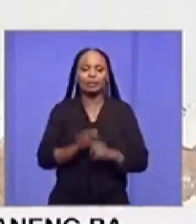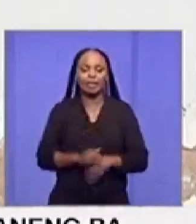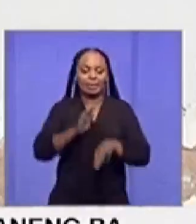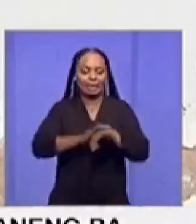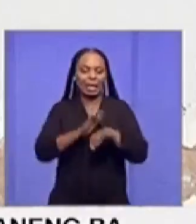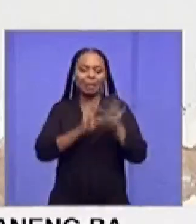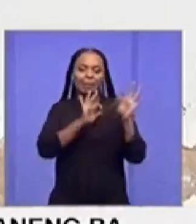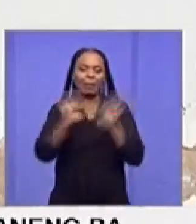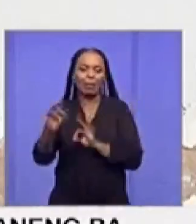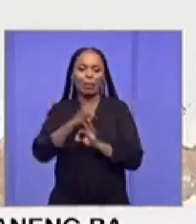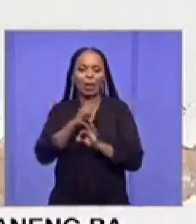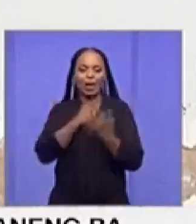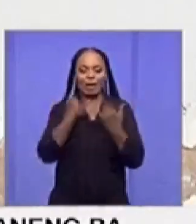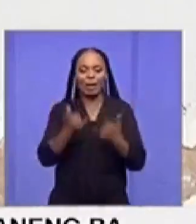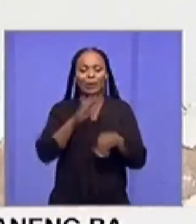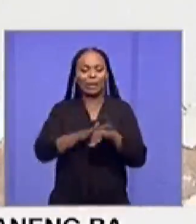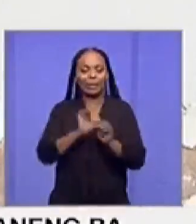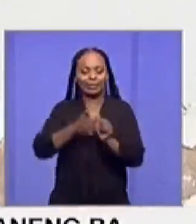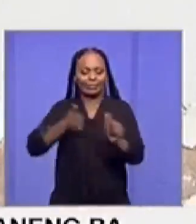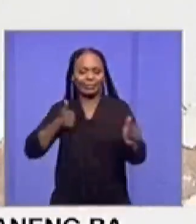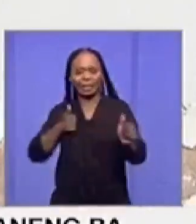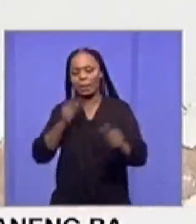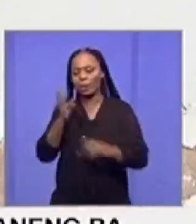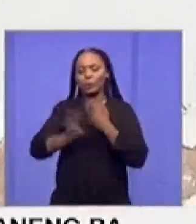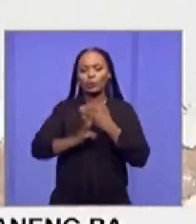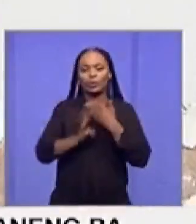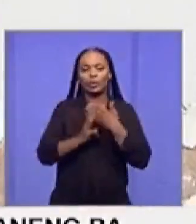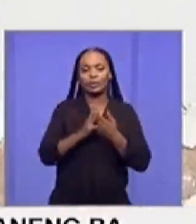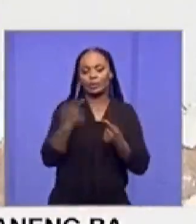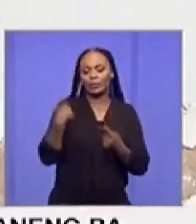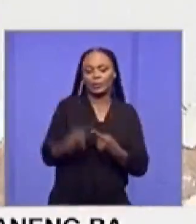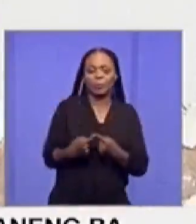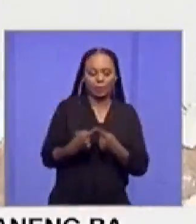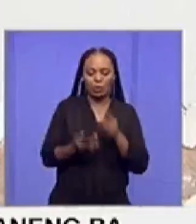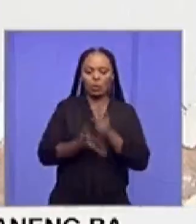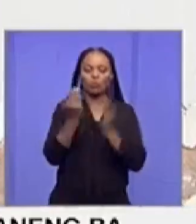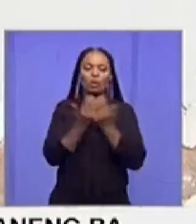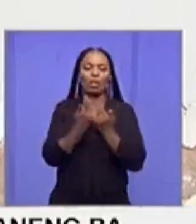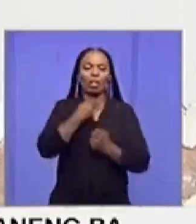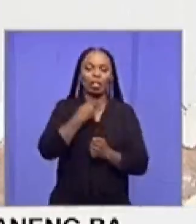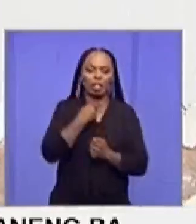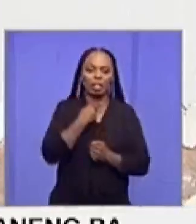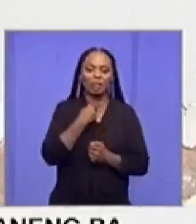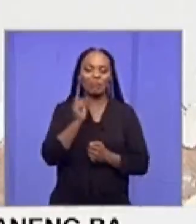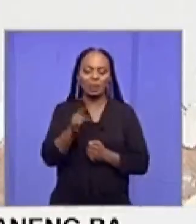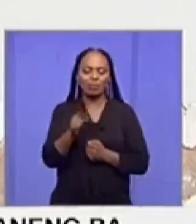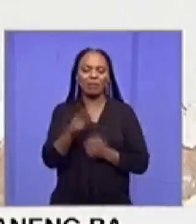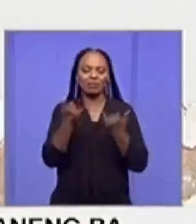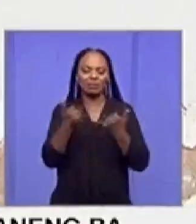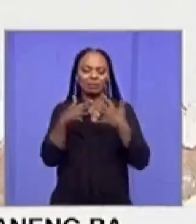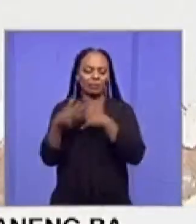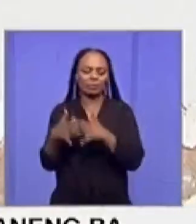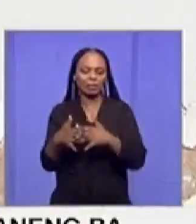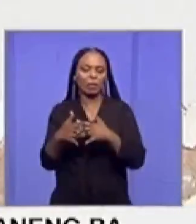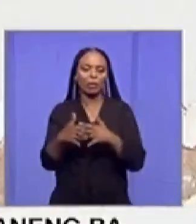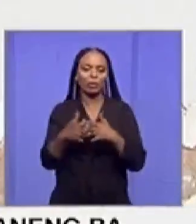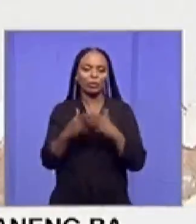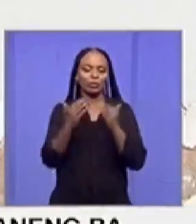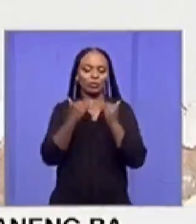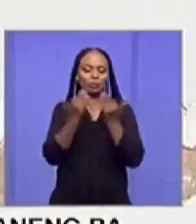leng gore e ba latlhegetse mo dibekeng tse tharo tse leng gore ba ne ba sa kgone go tla mo sekolong ka maemo a sekolo se